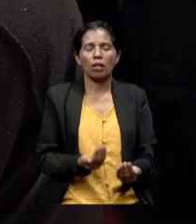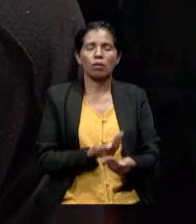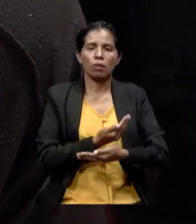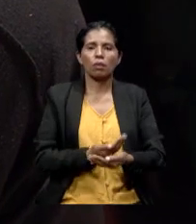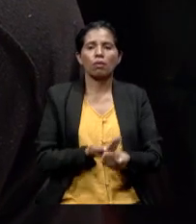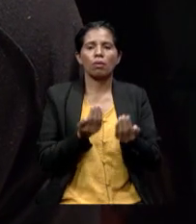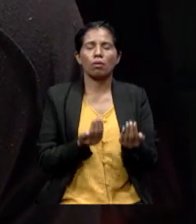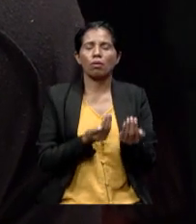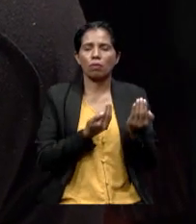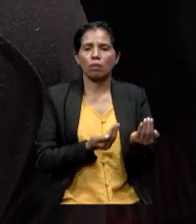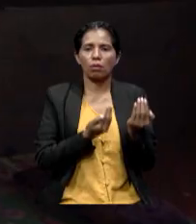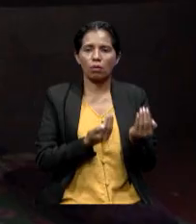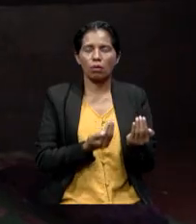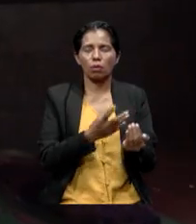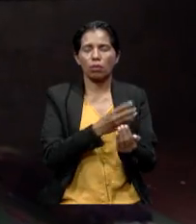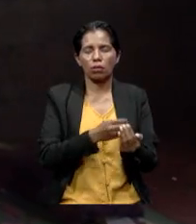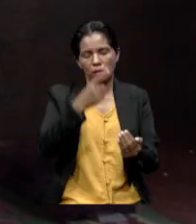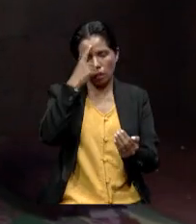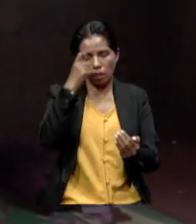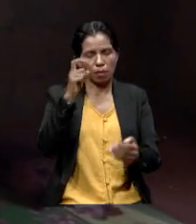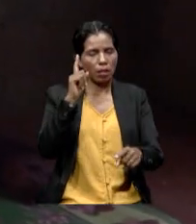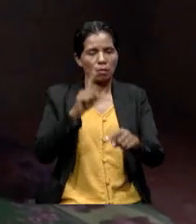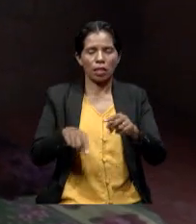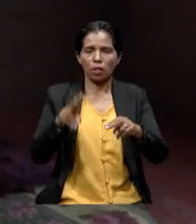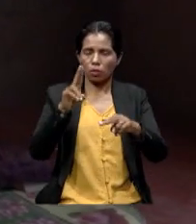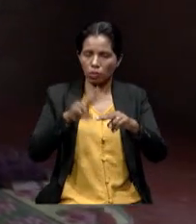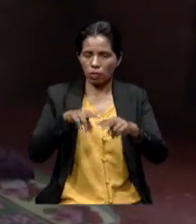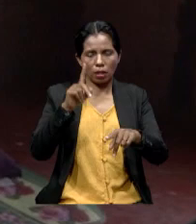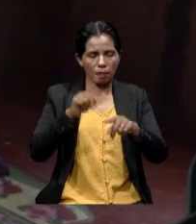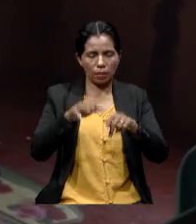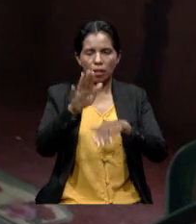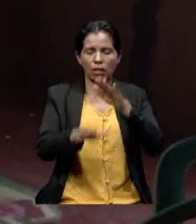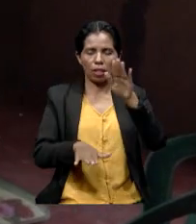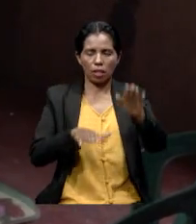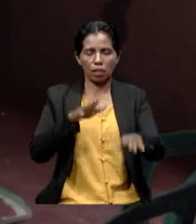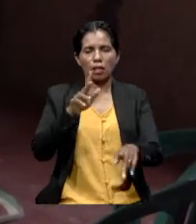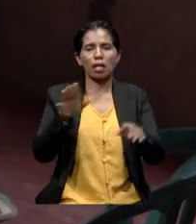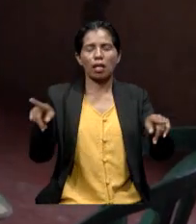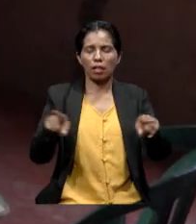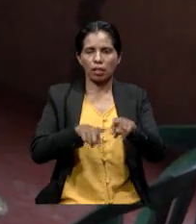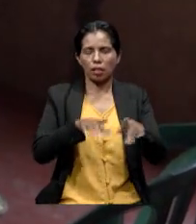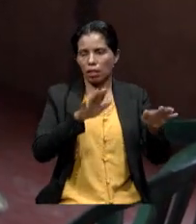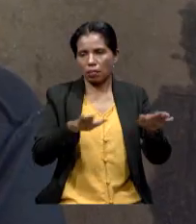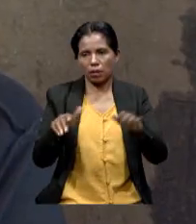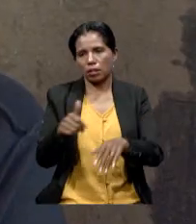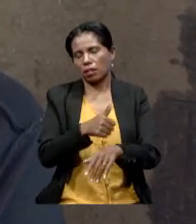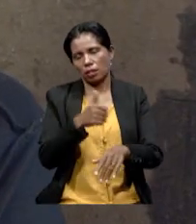deit tamba nia labele tur no labele lao hanesan ho labarik siraselo.